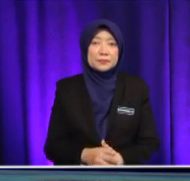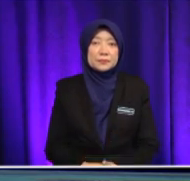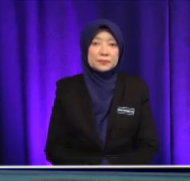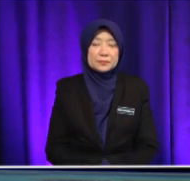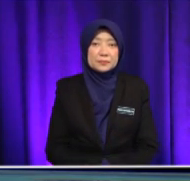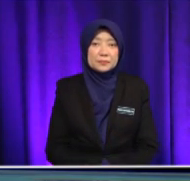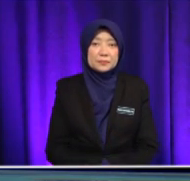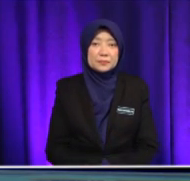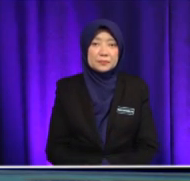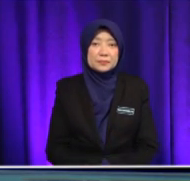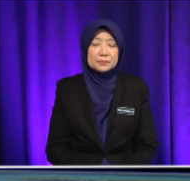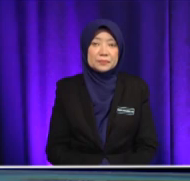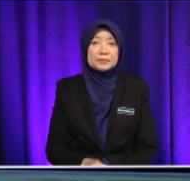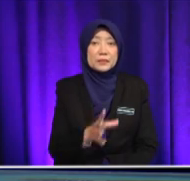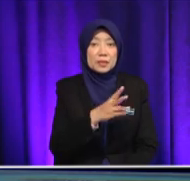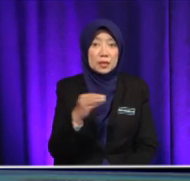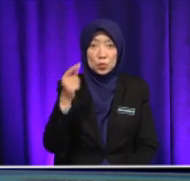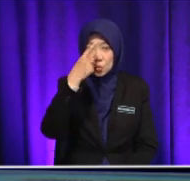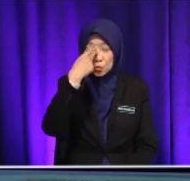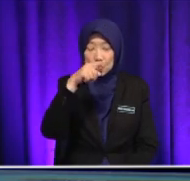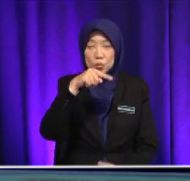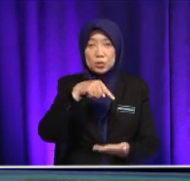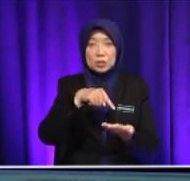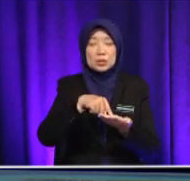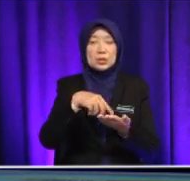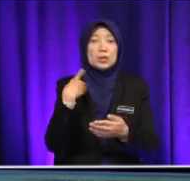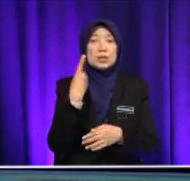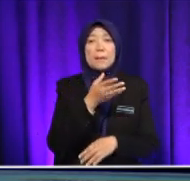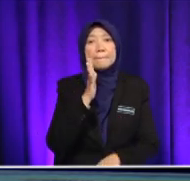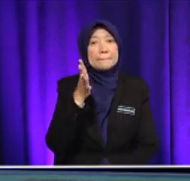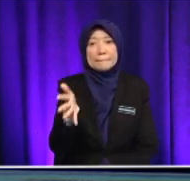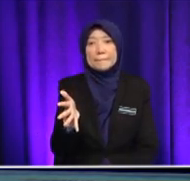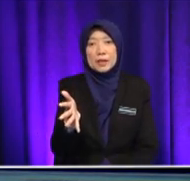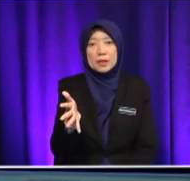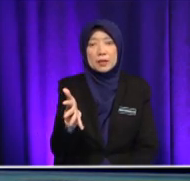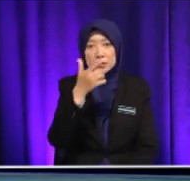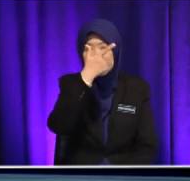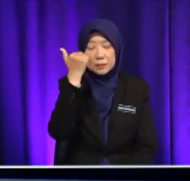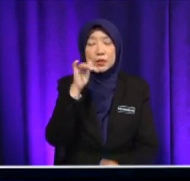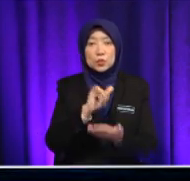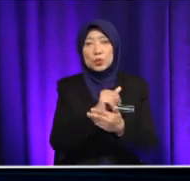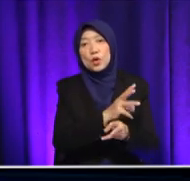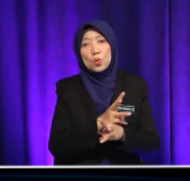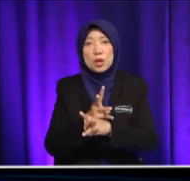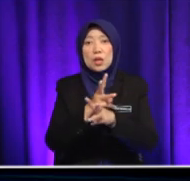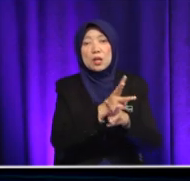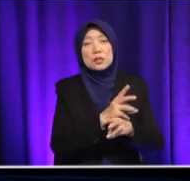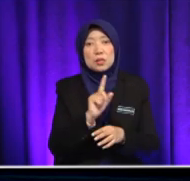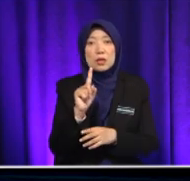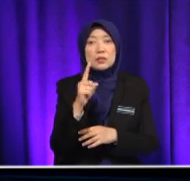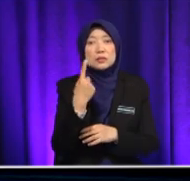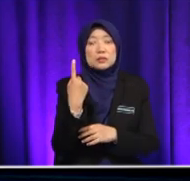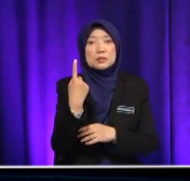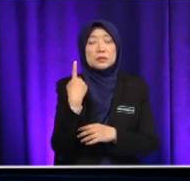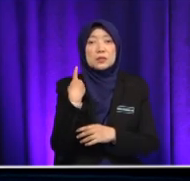Alright, baik. Dan untuk yang ini kita biarkan kosong. Kita biar kosong. Sebab yang itu adalah kita kawalan. Kawalan sahaja. So, okay. Kita mulakan dengan macam mana